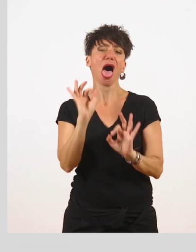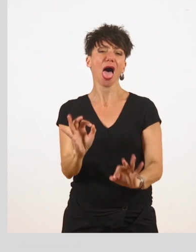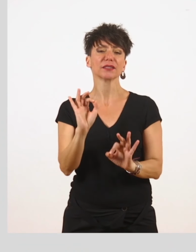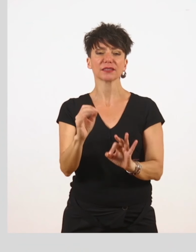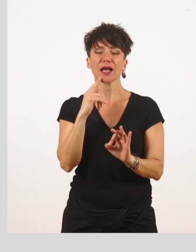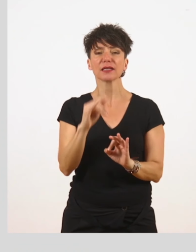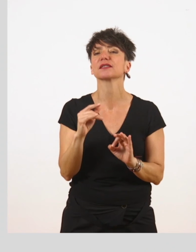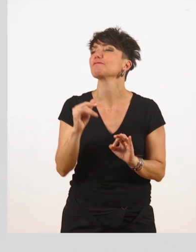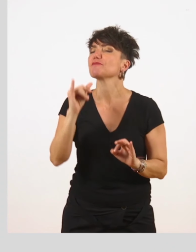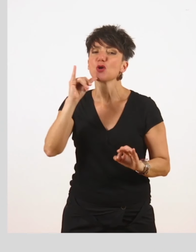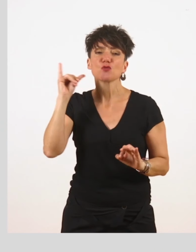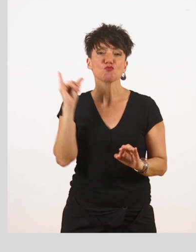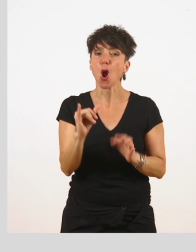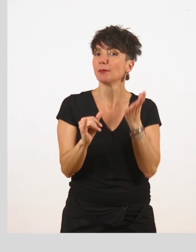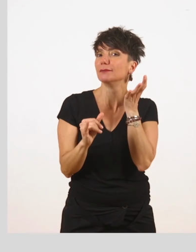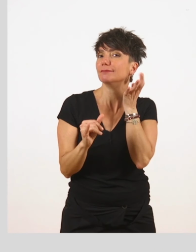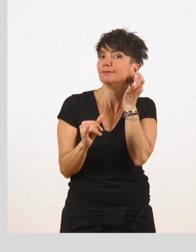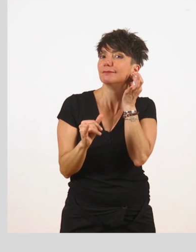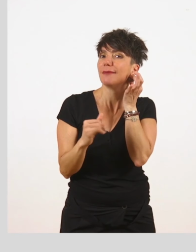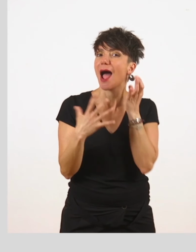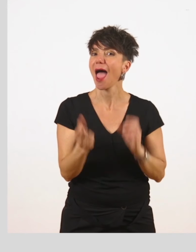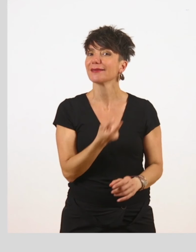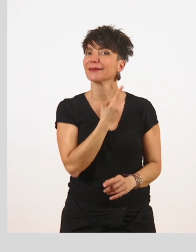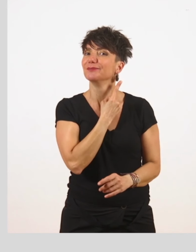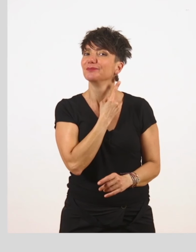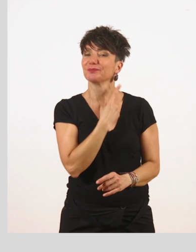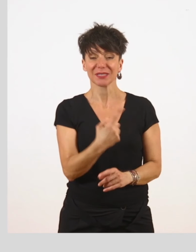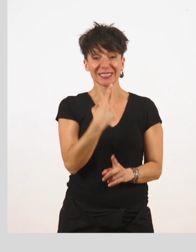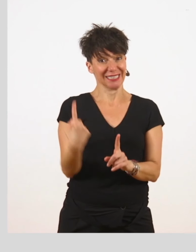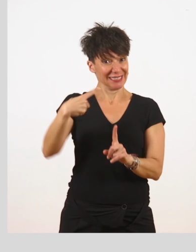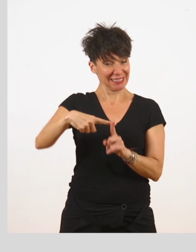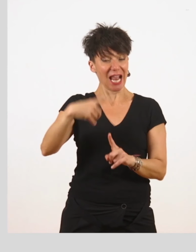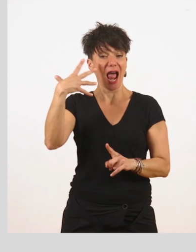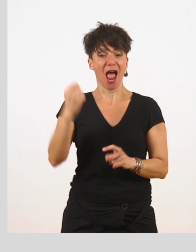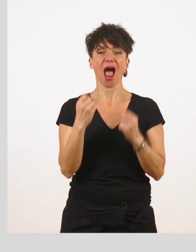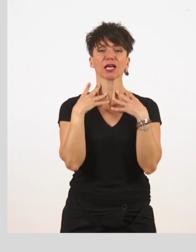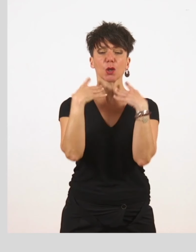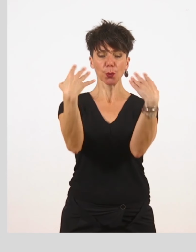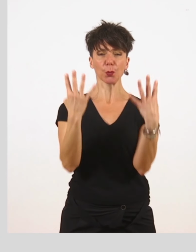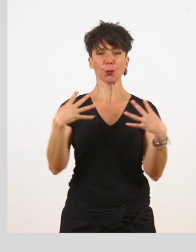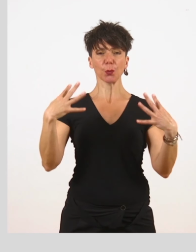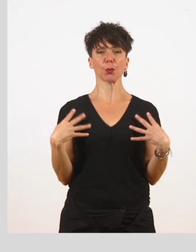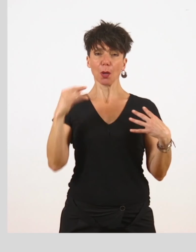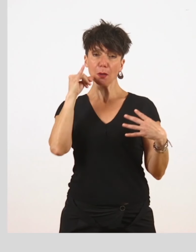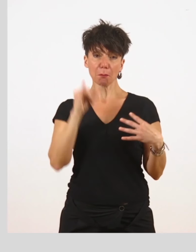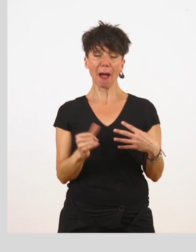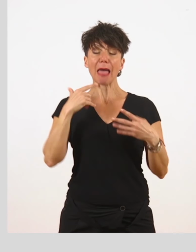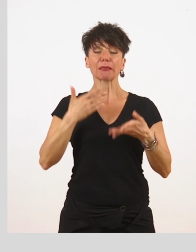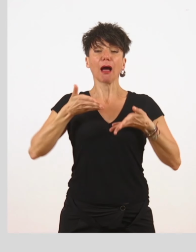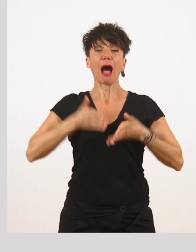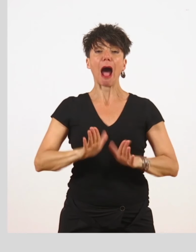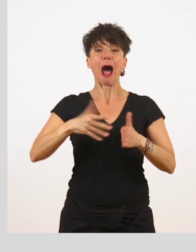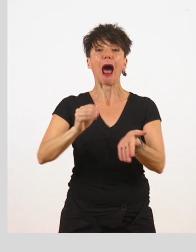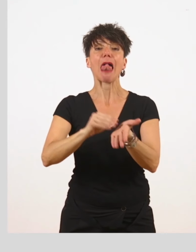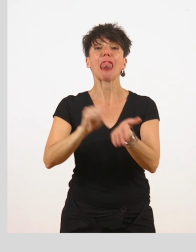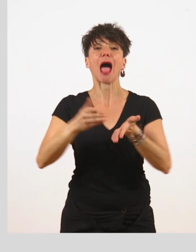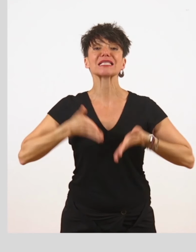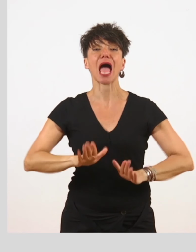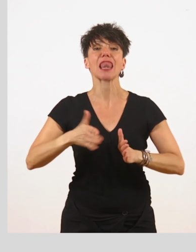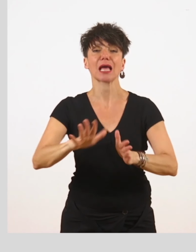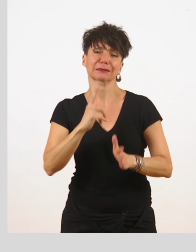που φορούσε ένα σκουλαρίκι. Και φυσικά φορούσε τους χαρακτηριστικούς γιακάδες της αναγέννησης. Εδώ μπορεί να κάνει